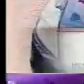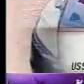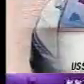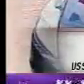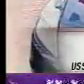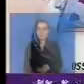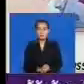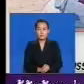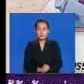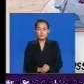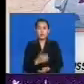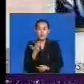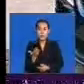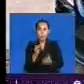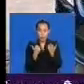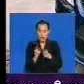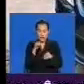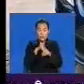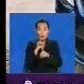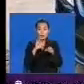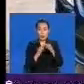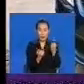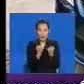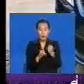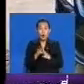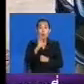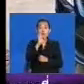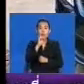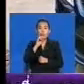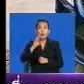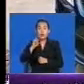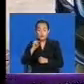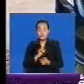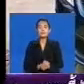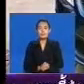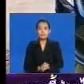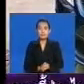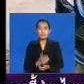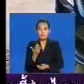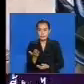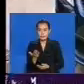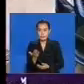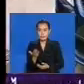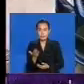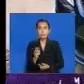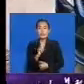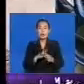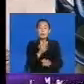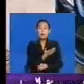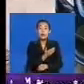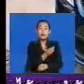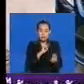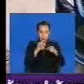เจอวันนี้ผมอยู่กับ Ford Focus นะครับ Ford Focus นี่เพิ่งจะมีการเปลี่ยนแปลงไปเมื่อเร็วๆนี้นะครับเป็นการ Minor Change ครั้งแรกนะครับโดย